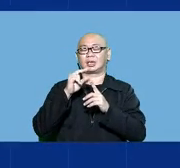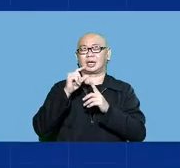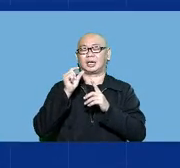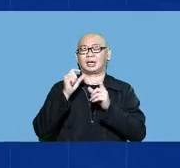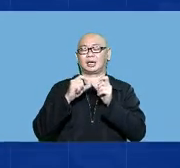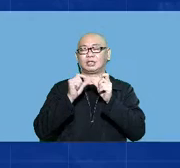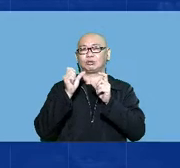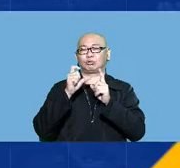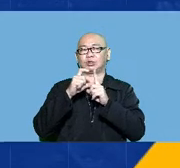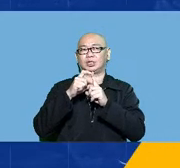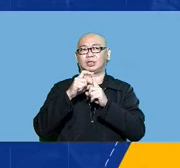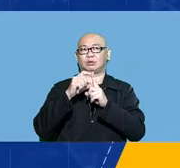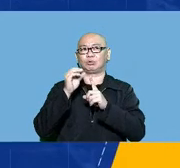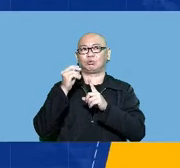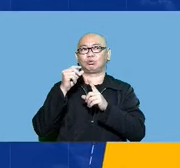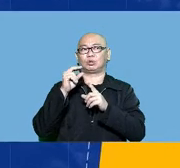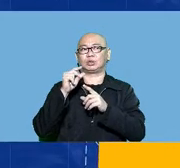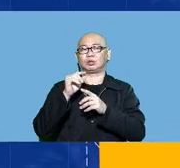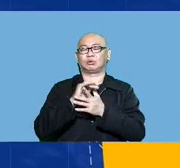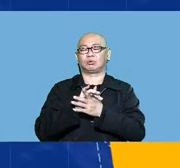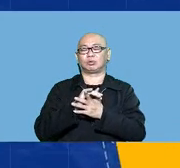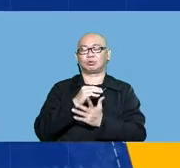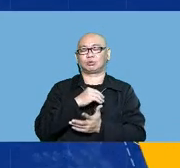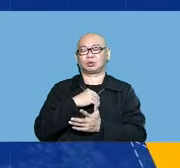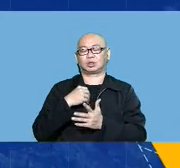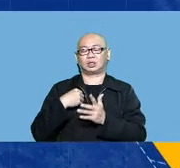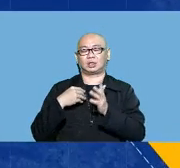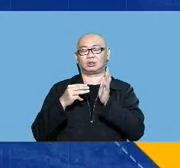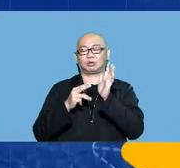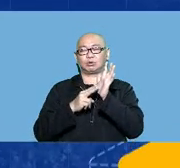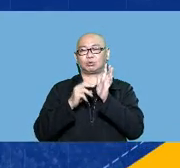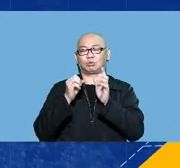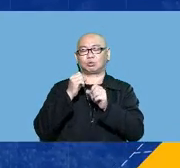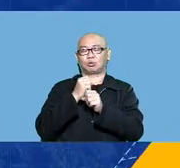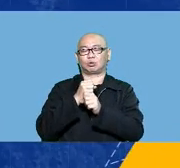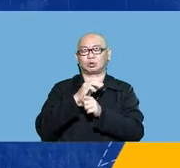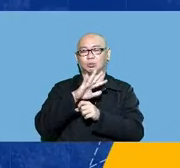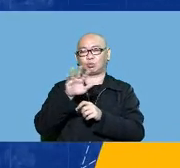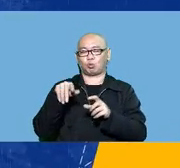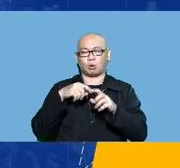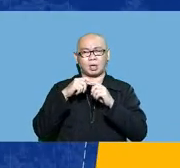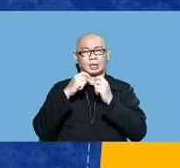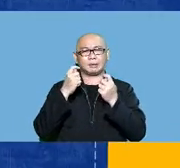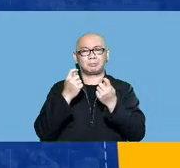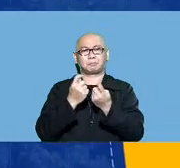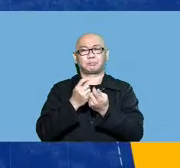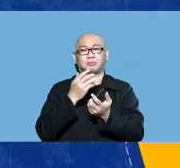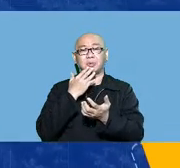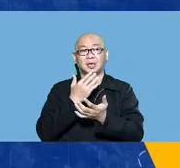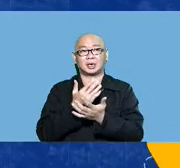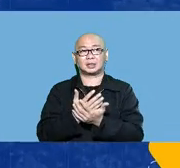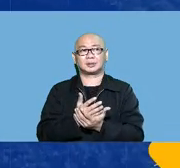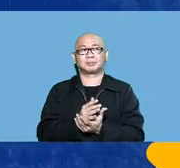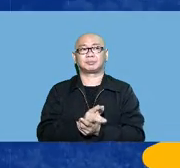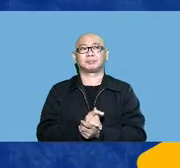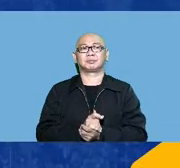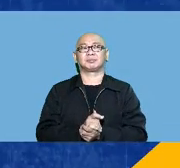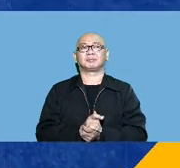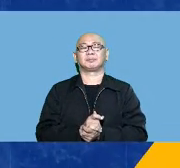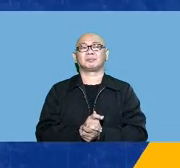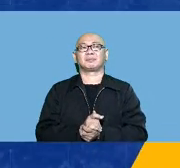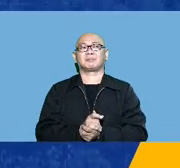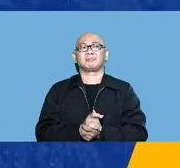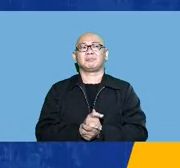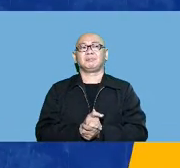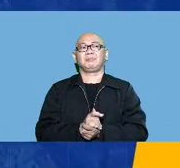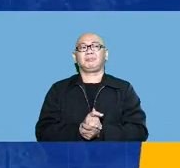Tugu Rejo Semarang, Dr. Nugroho, matur nuwun, serta tim rawuhnya, Direktur RSUD Lukmono Hadi Kudus,